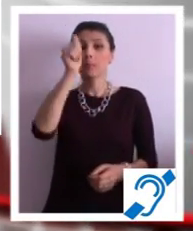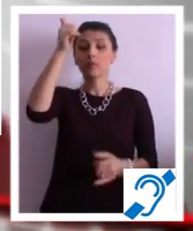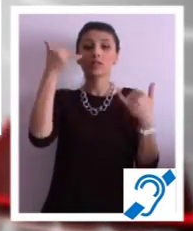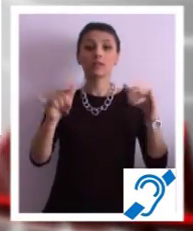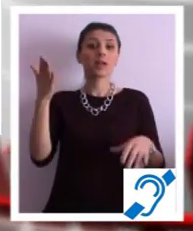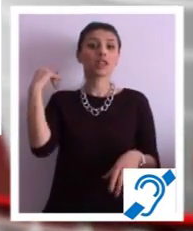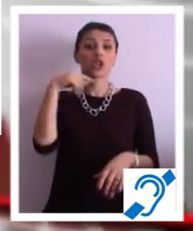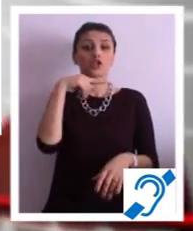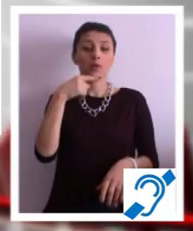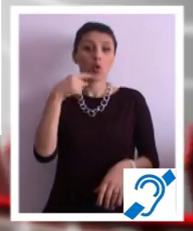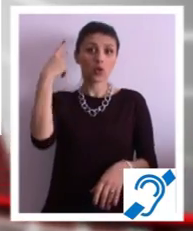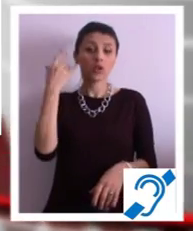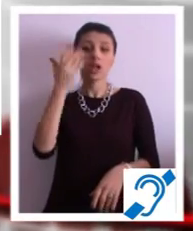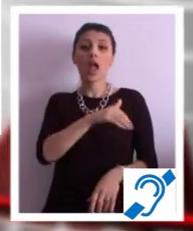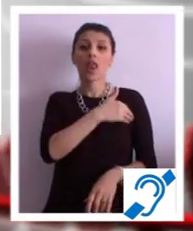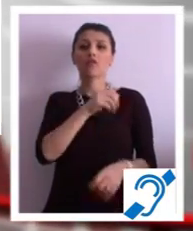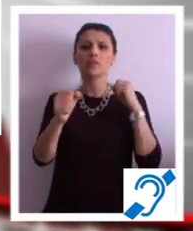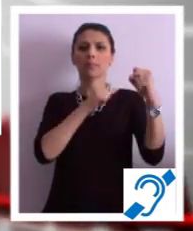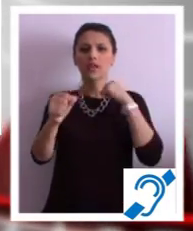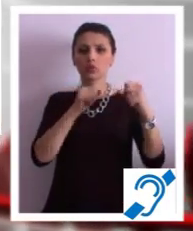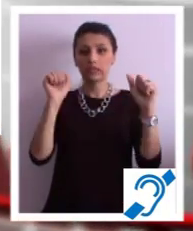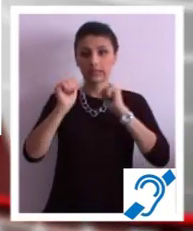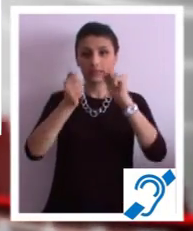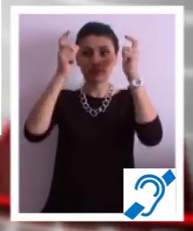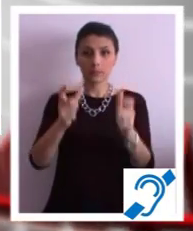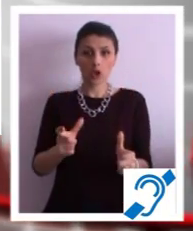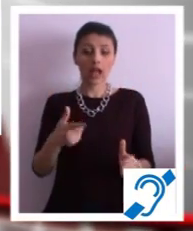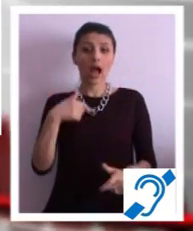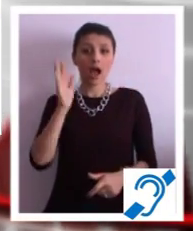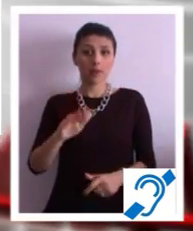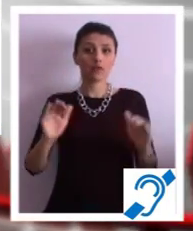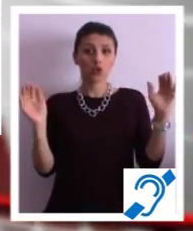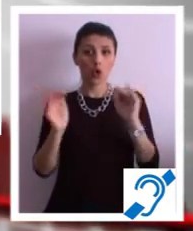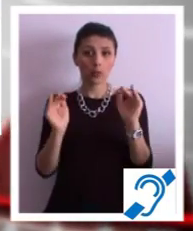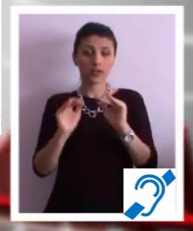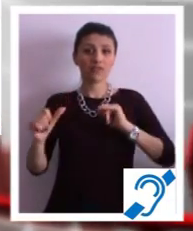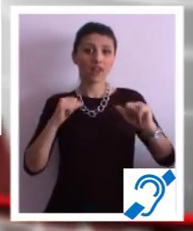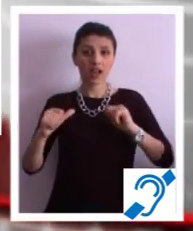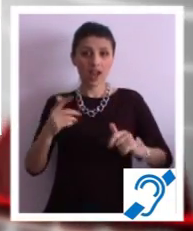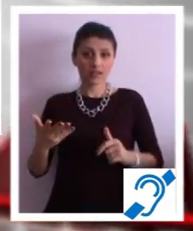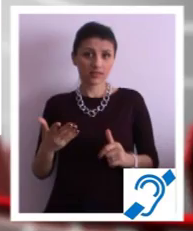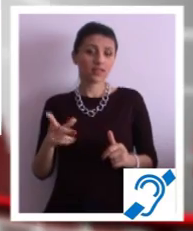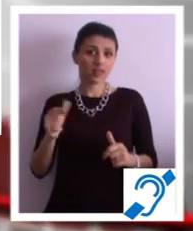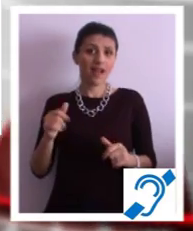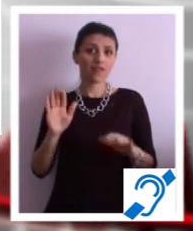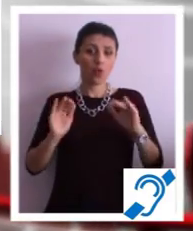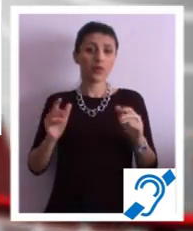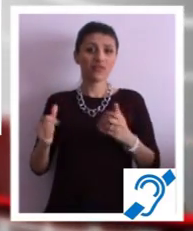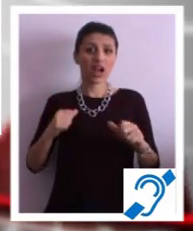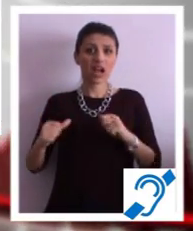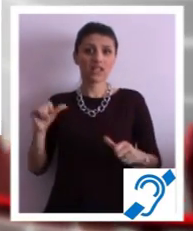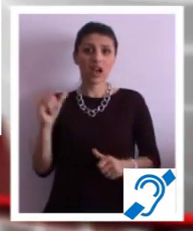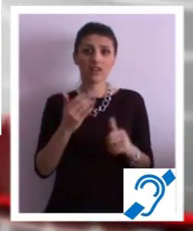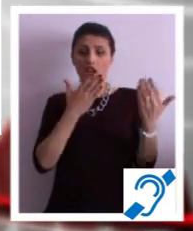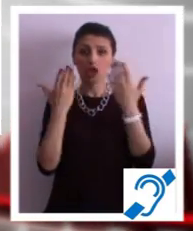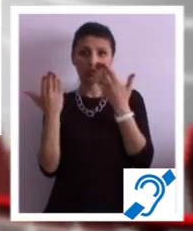luna decembrie a anului trecut, când un elev a fost bătut pe terenul de sport. Am avut copilul în vacanță, de fiind și în vacanță, a venit